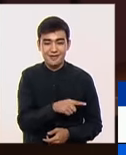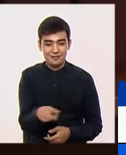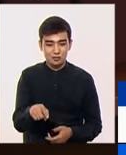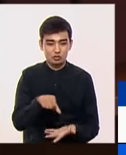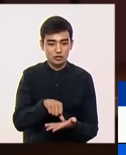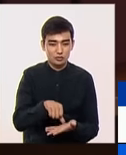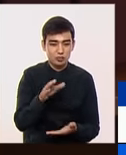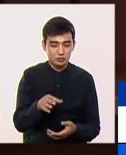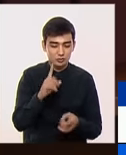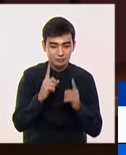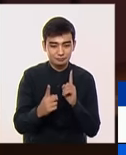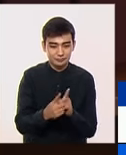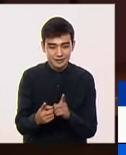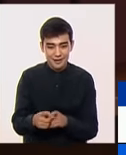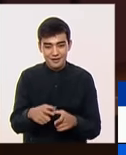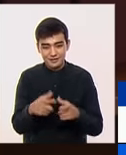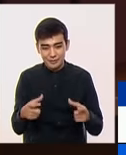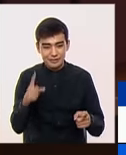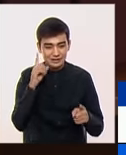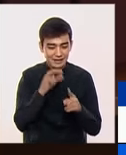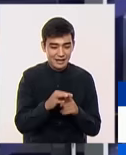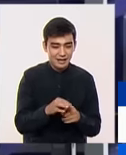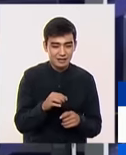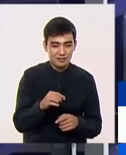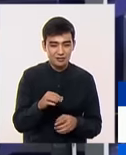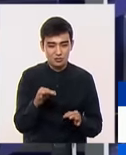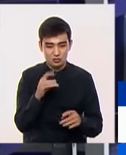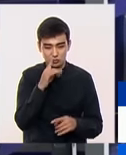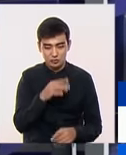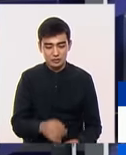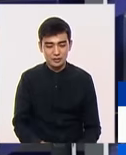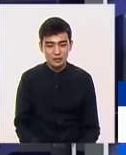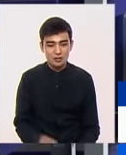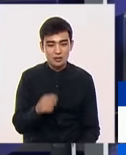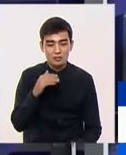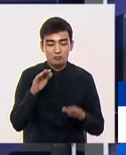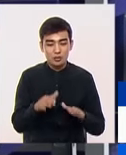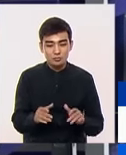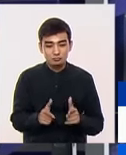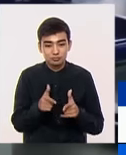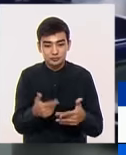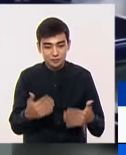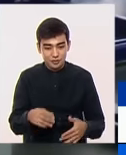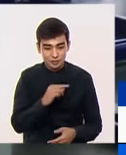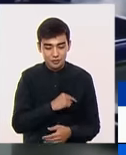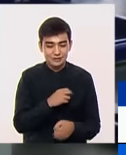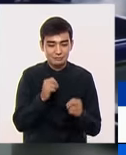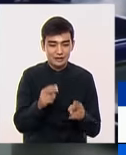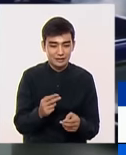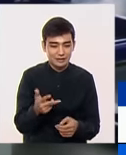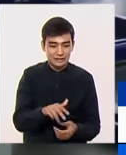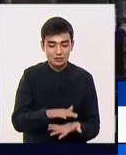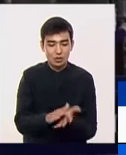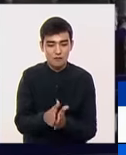проведении собеседования экзаменов от своего могу заказа нет как только абитуриент поступит будет составлен трехсторонний договор где